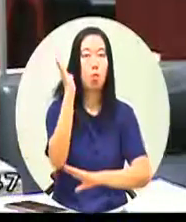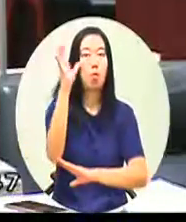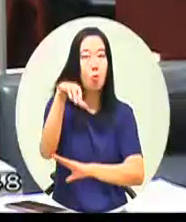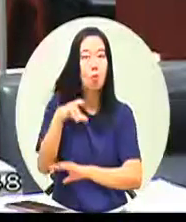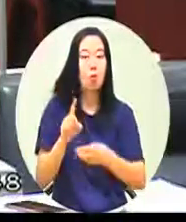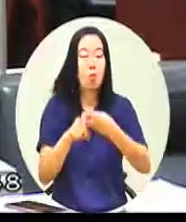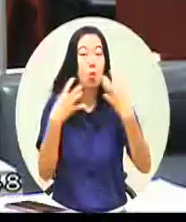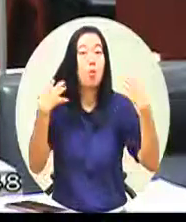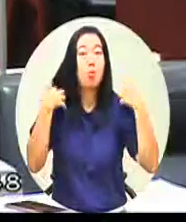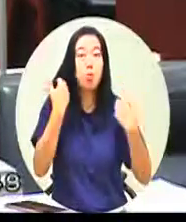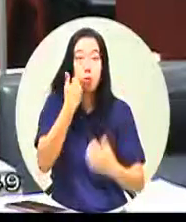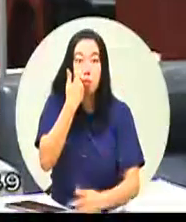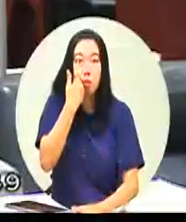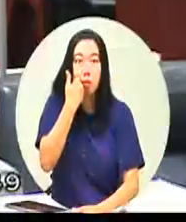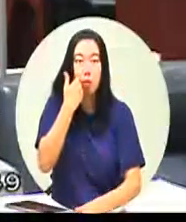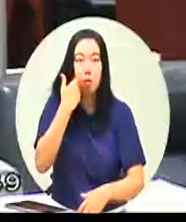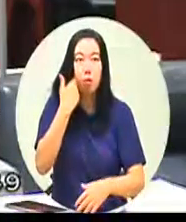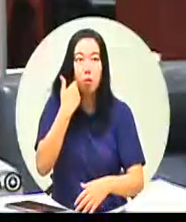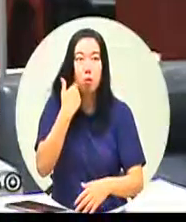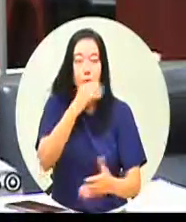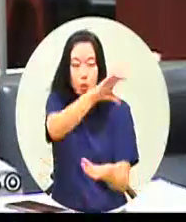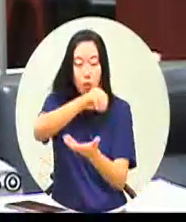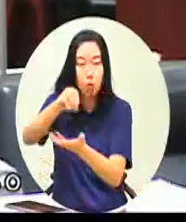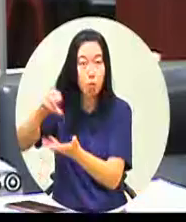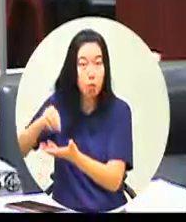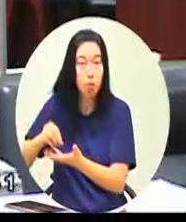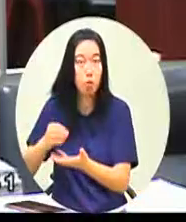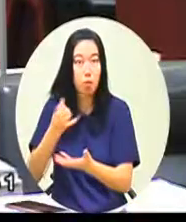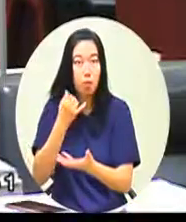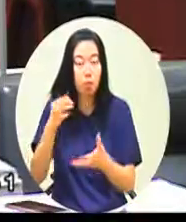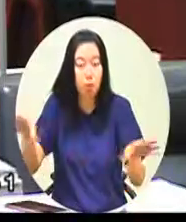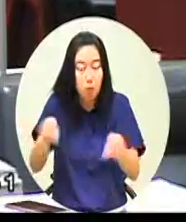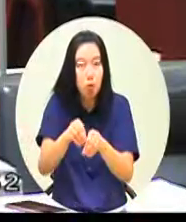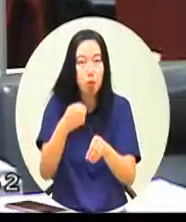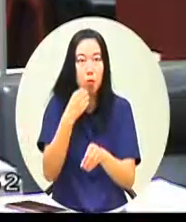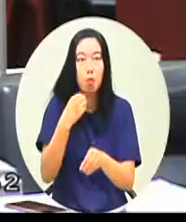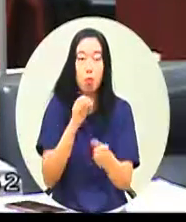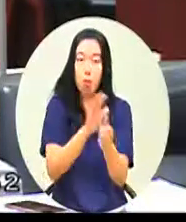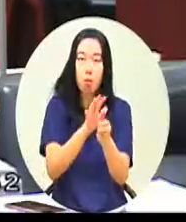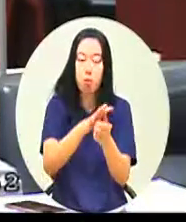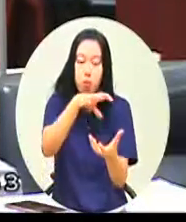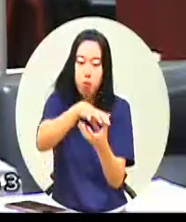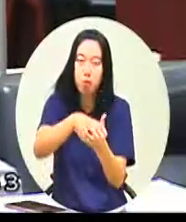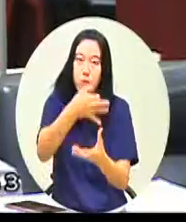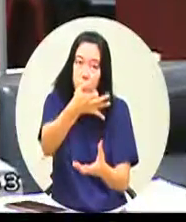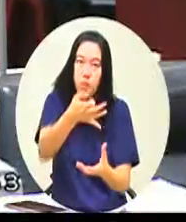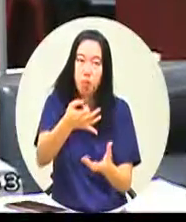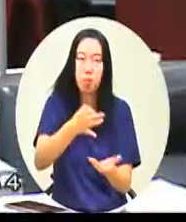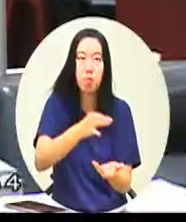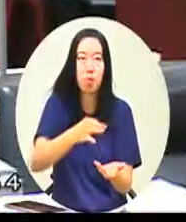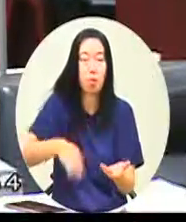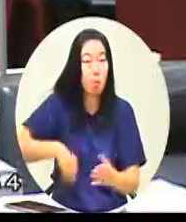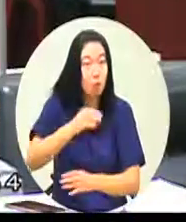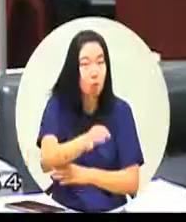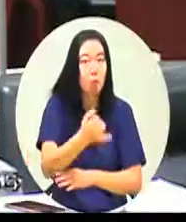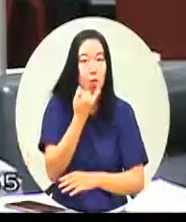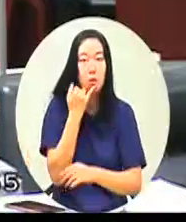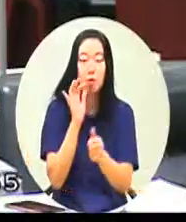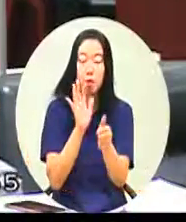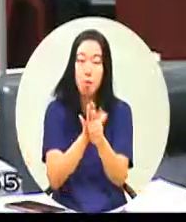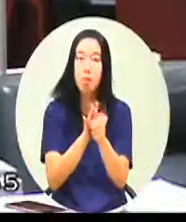呢，拢爱来摕来受分，出寡便当钱啦，吼、哦，开寡便当钱。 甲因